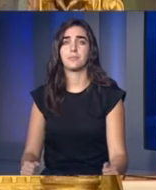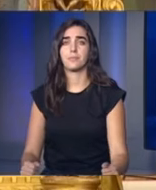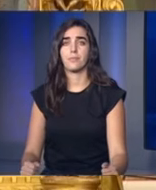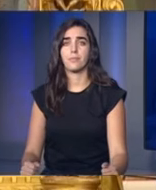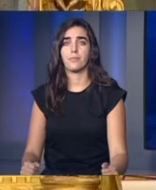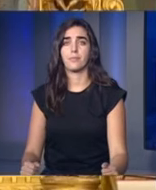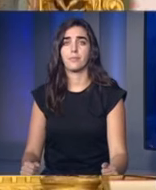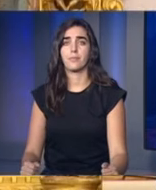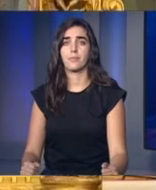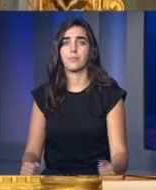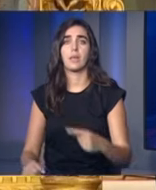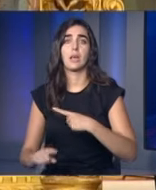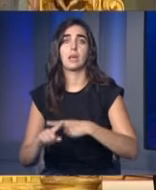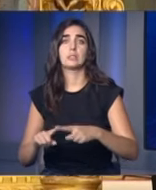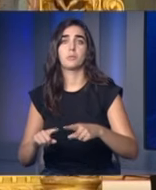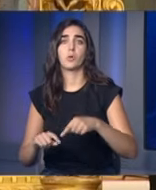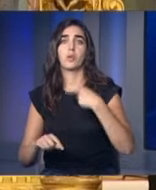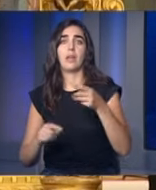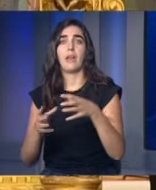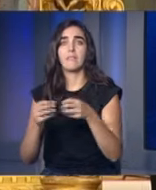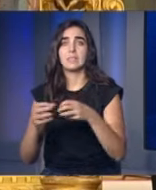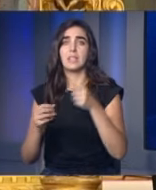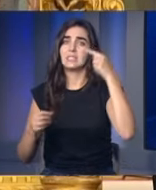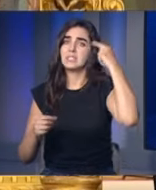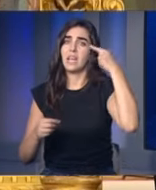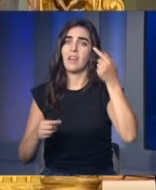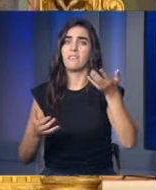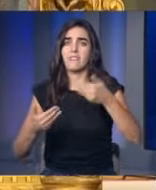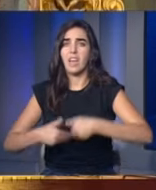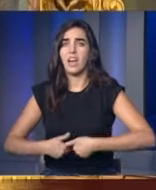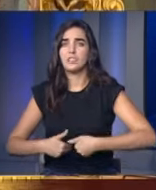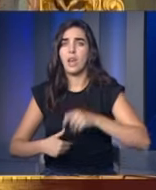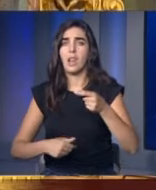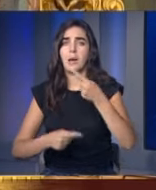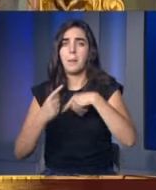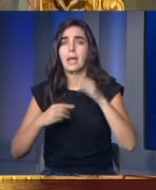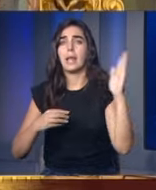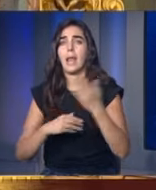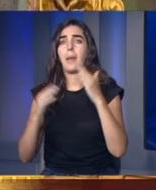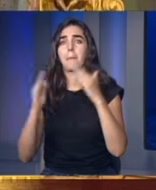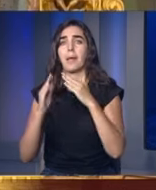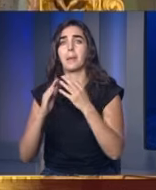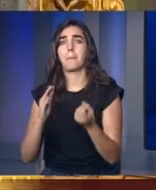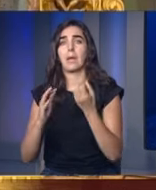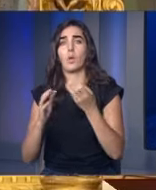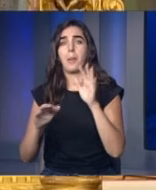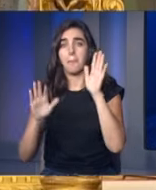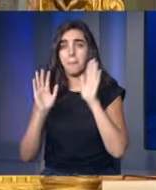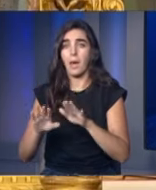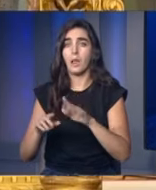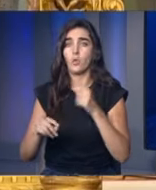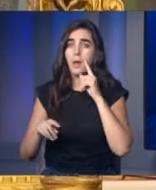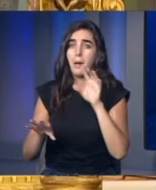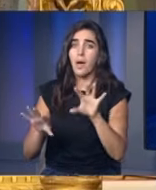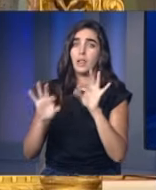أسبوع يفصلنا عن ذكرى فاجعات، بس